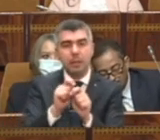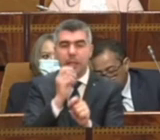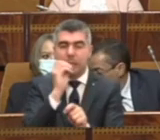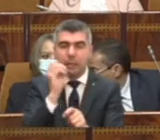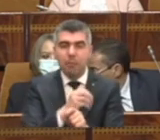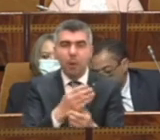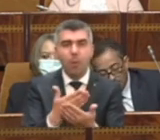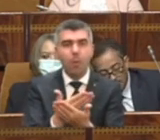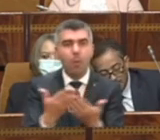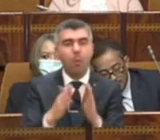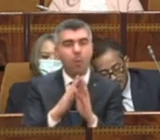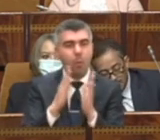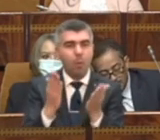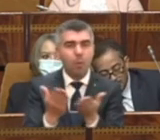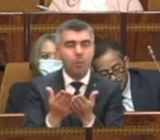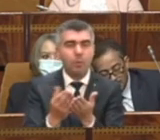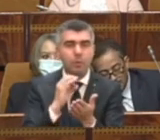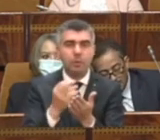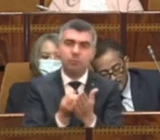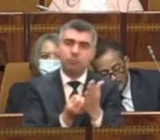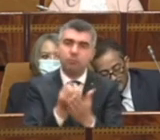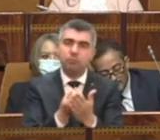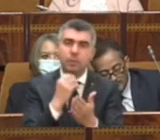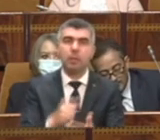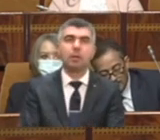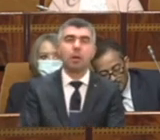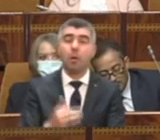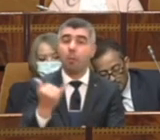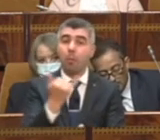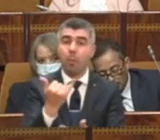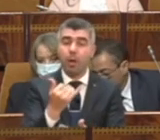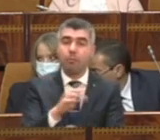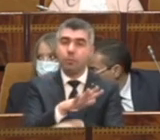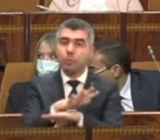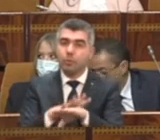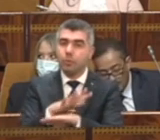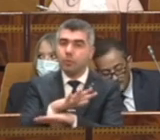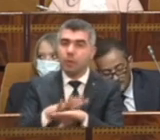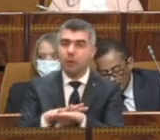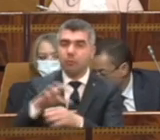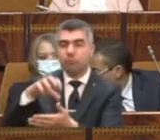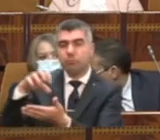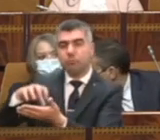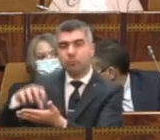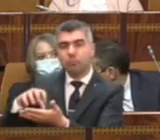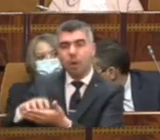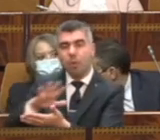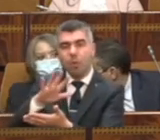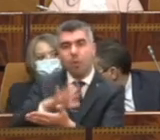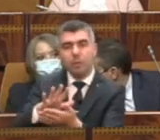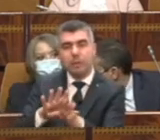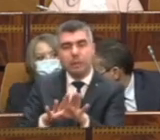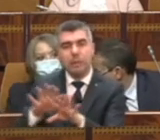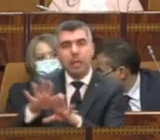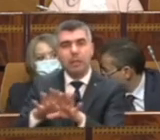عامة، نتقدم إليكن بالمقترحات التالية: إشراك الفاعلين الجهويين ومحليين المعنيين بمجال التدبير البيئي